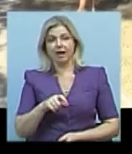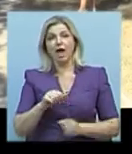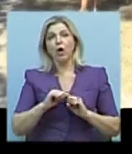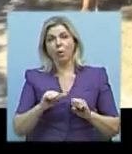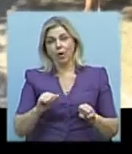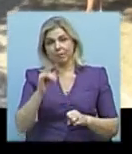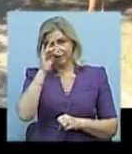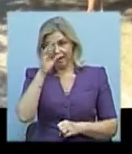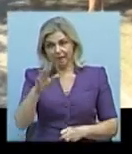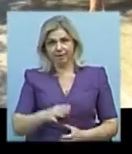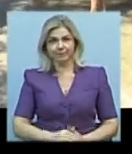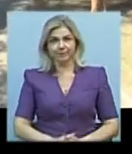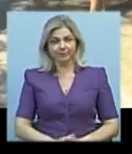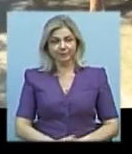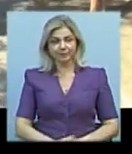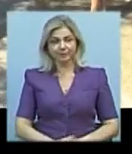слава!